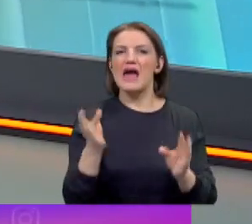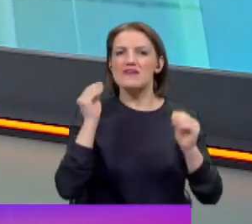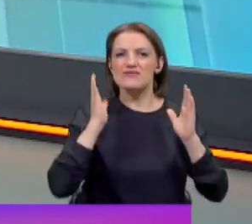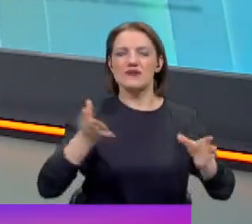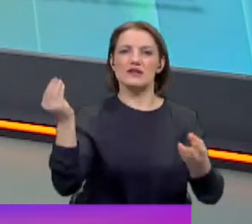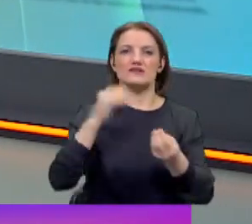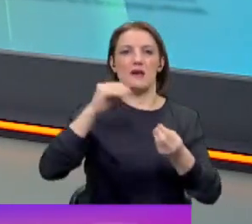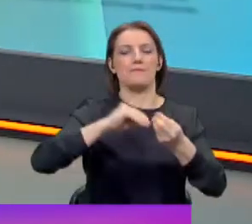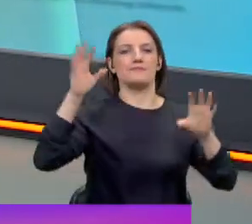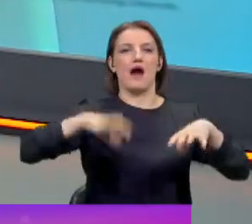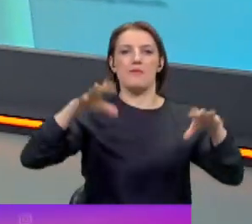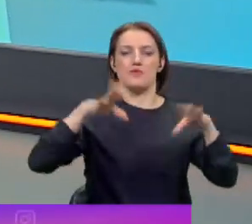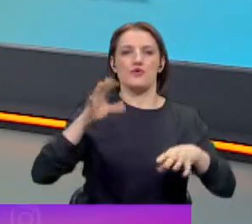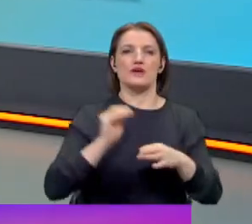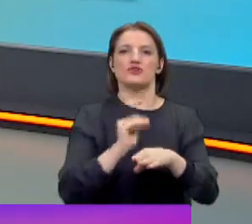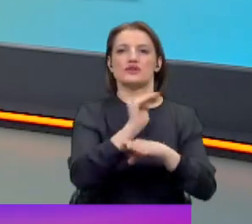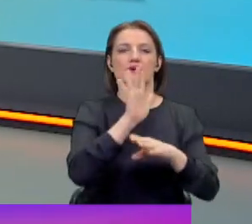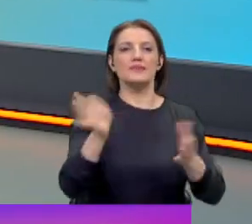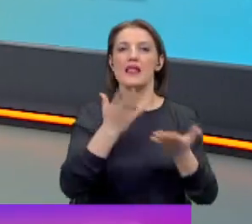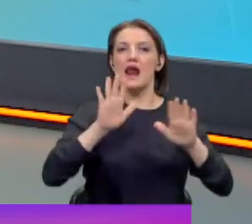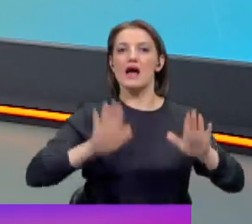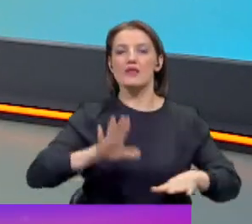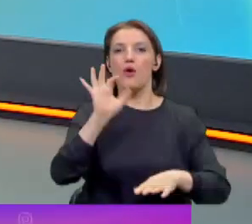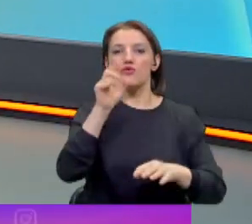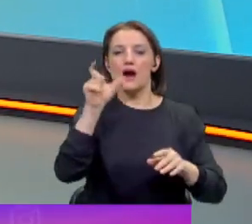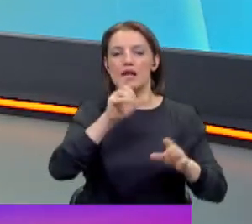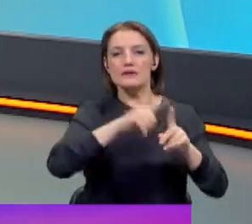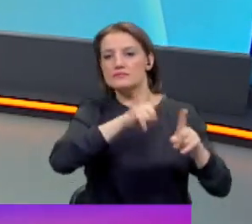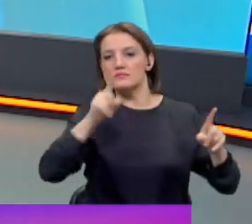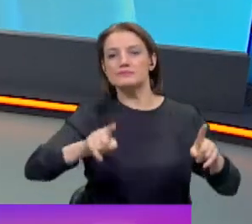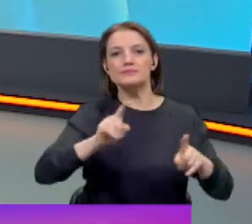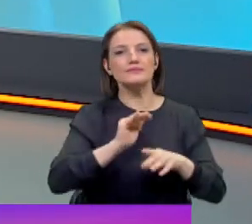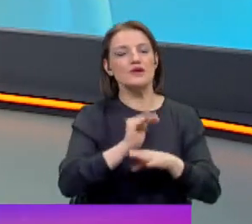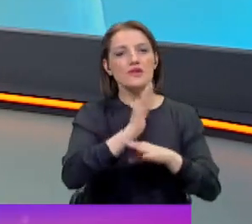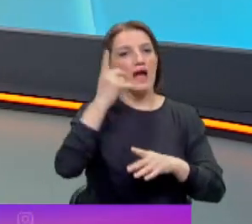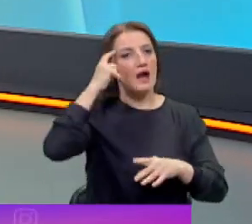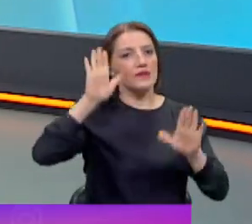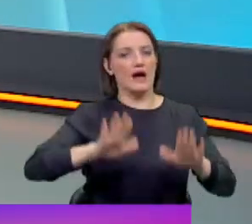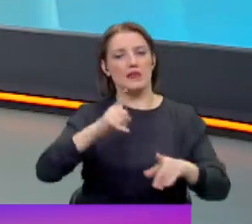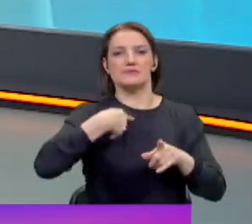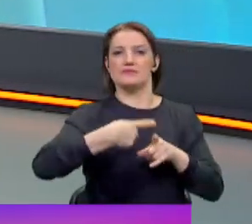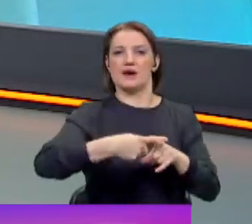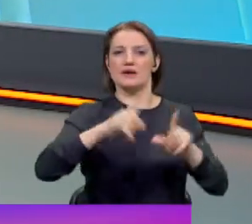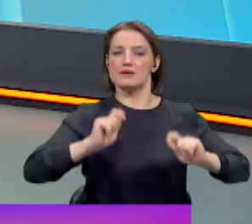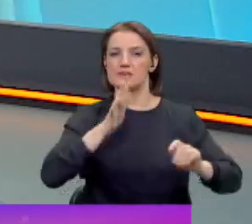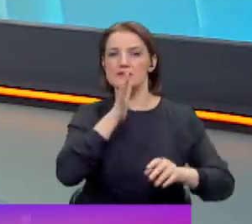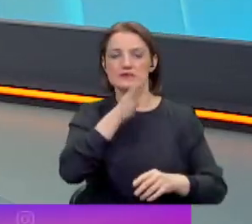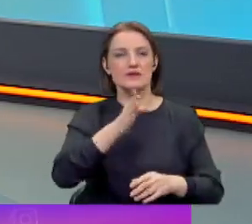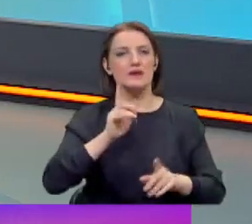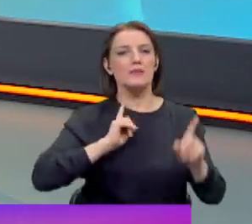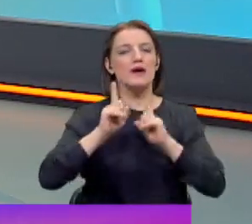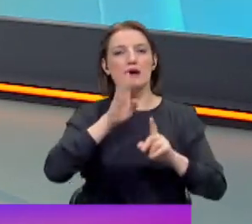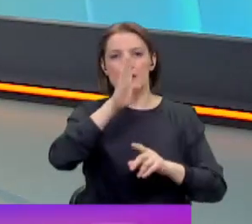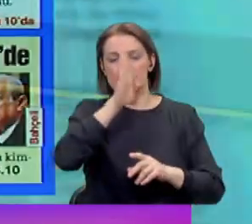zamları zam yağmurunu yaşadık Ama başka neler kaldı ocak ayından aklınıza onda bizimle paylaşabilirsiniz adalet bakanı